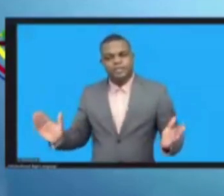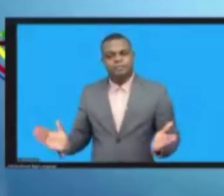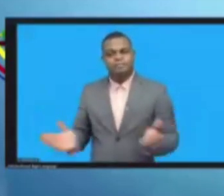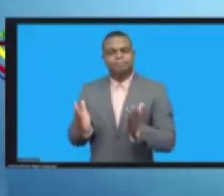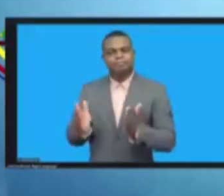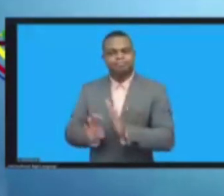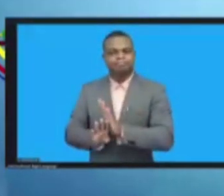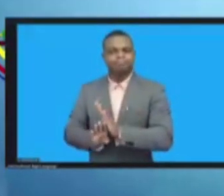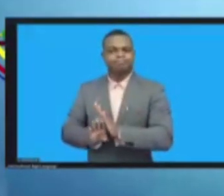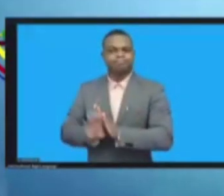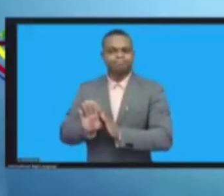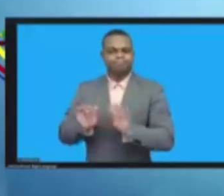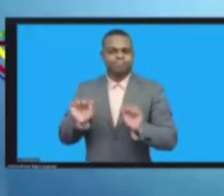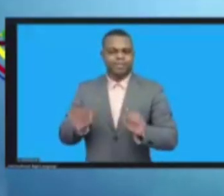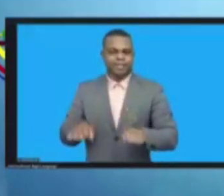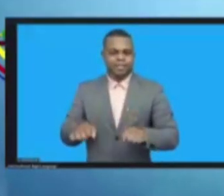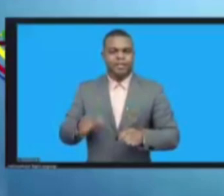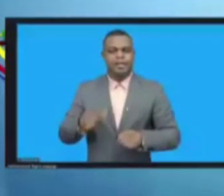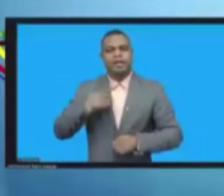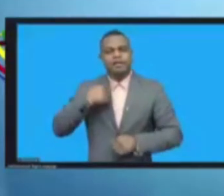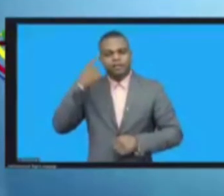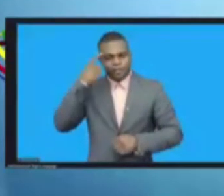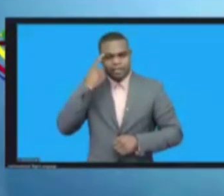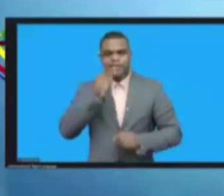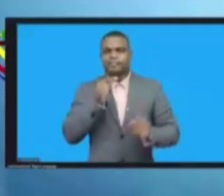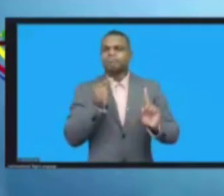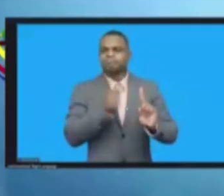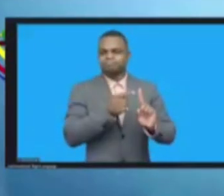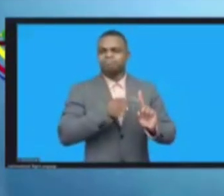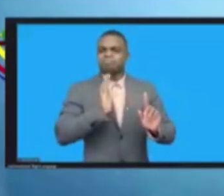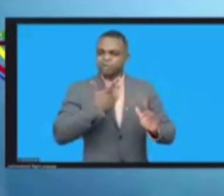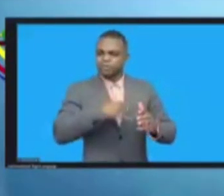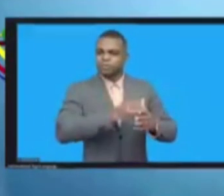и приветствую еще раз всех участников форума в Аддис-Абебе.